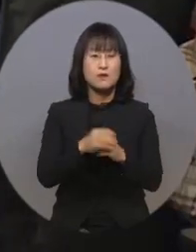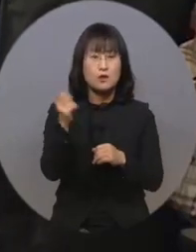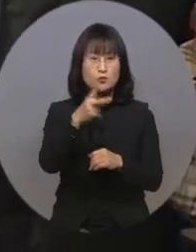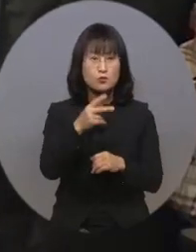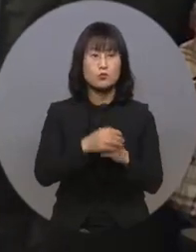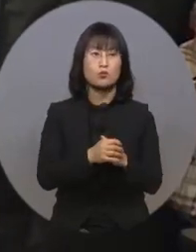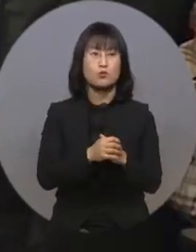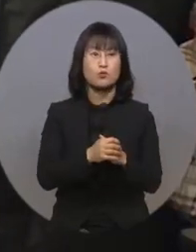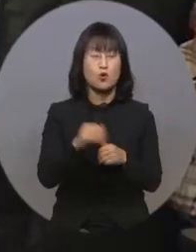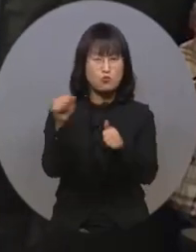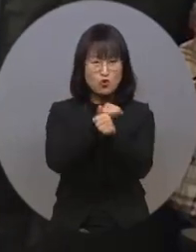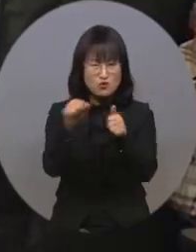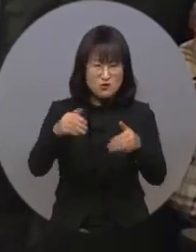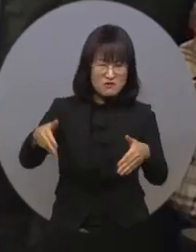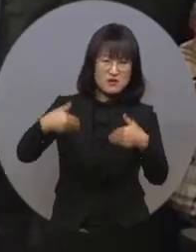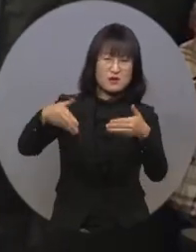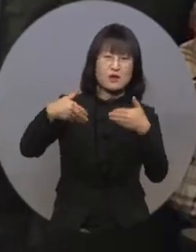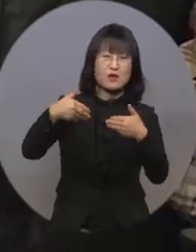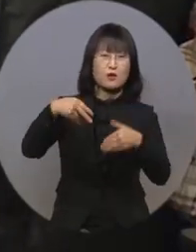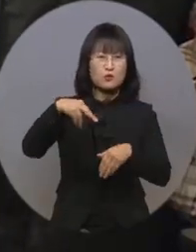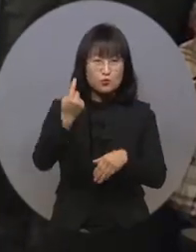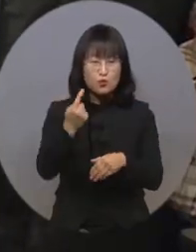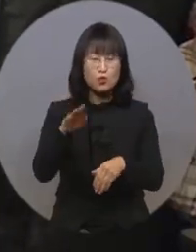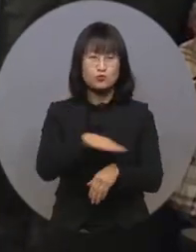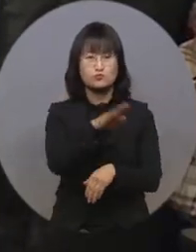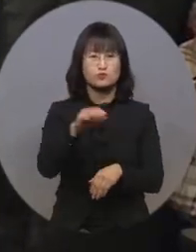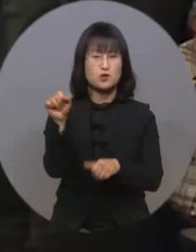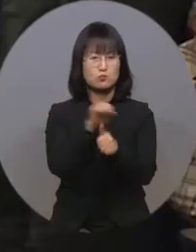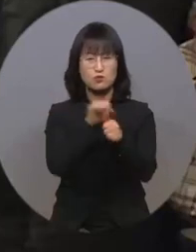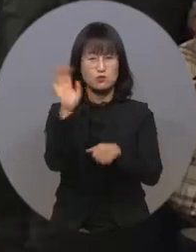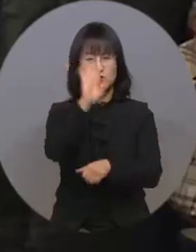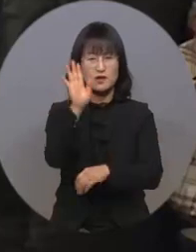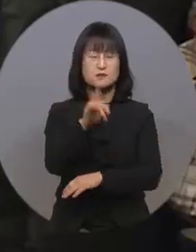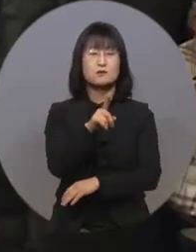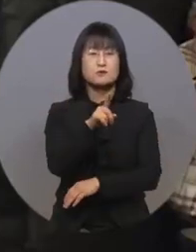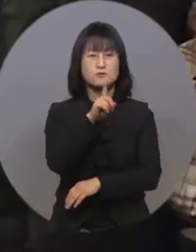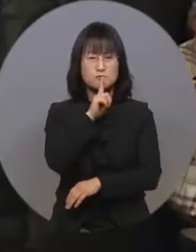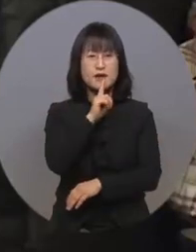폭력을 유발하더라도 비폭력으로 우리는 이야기하겠습니다.